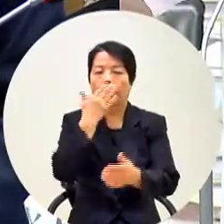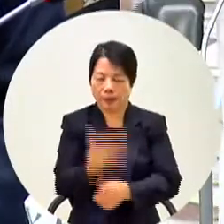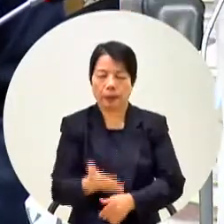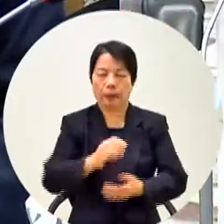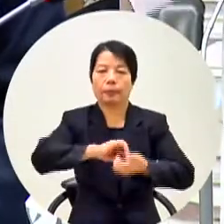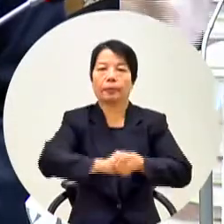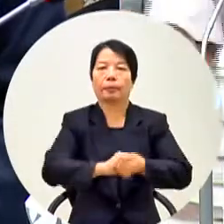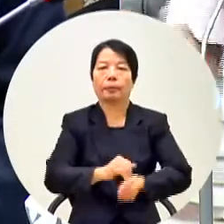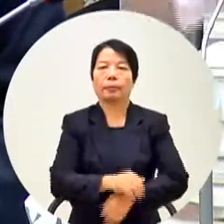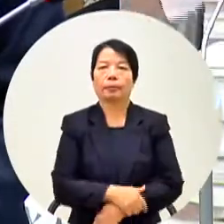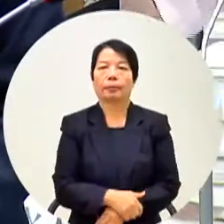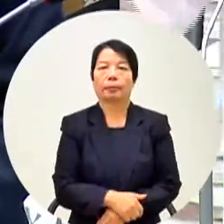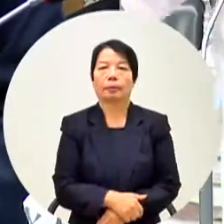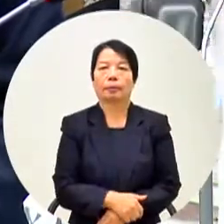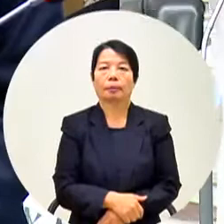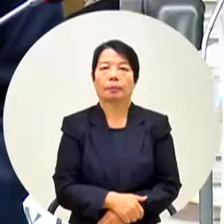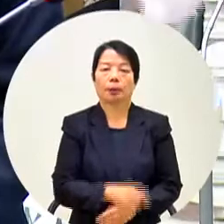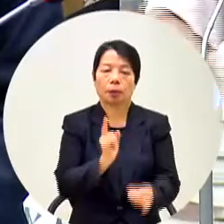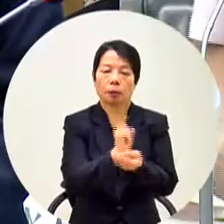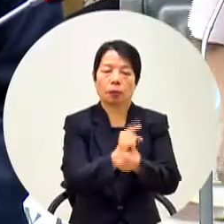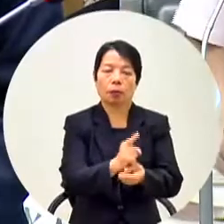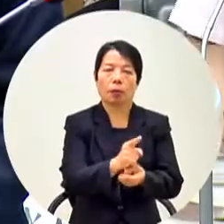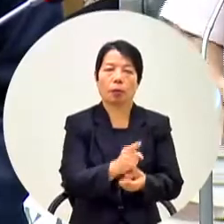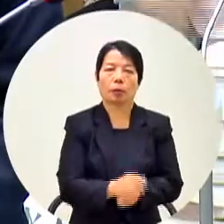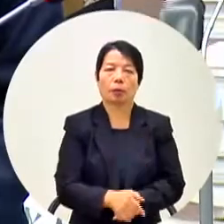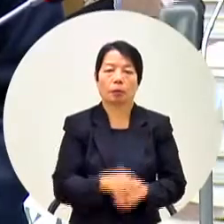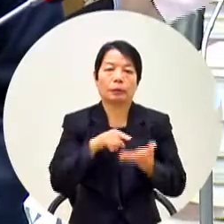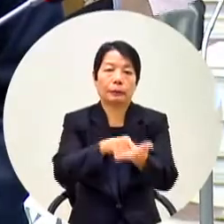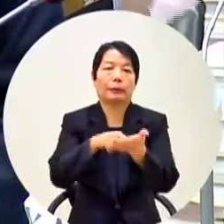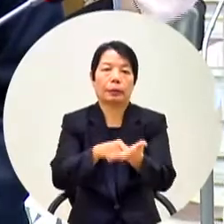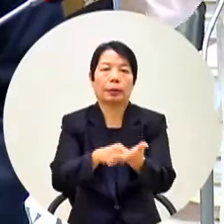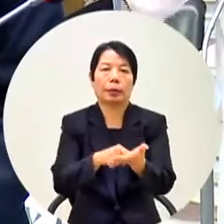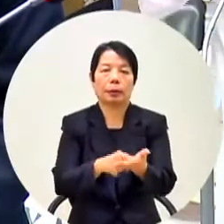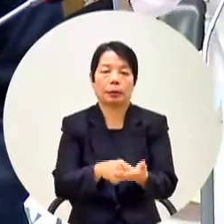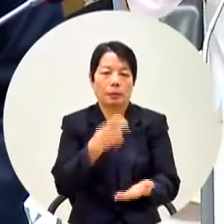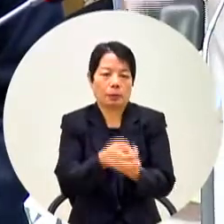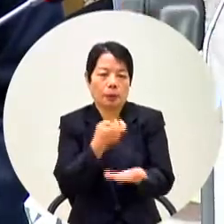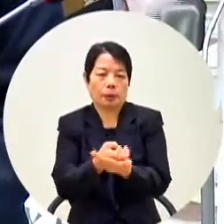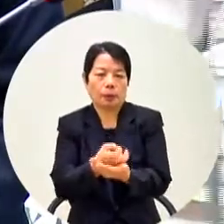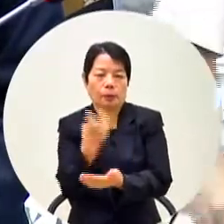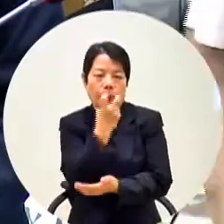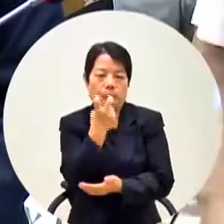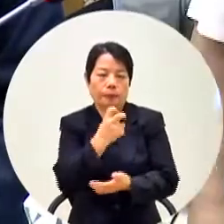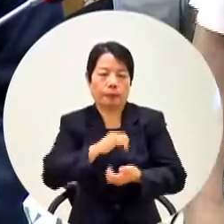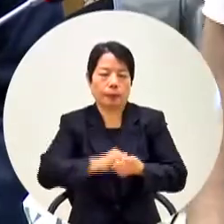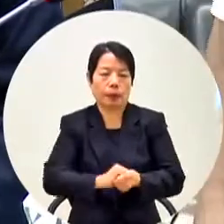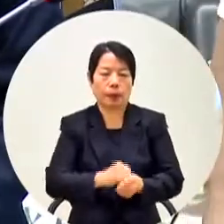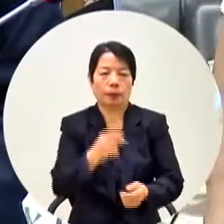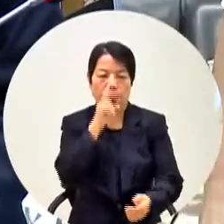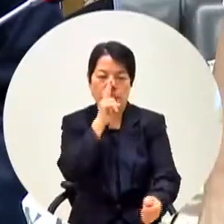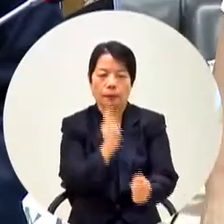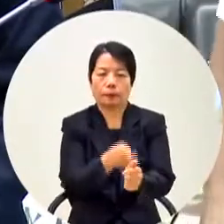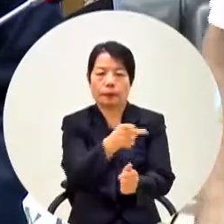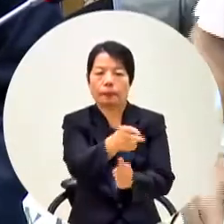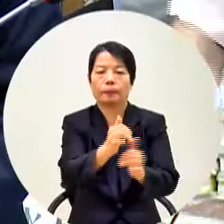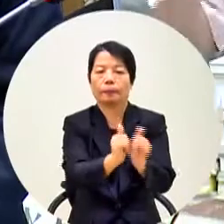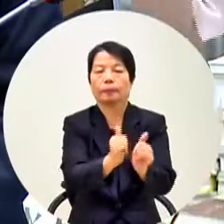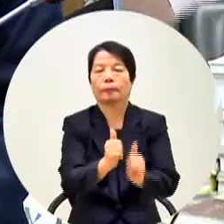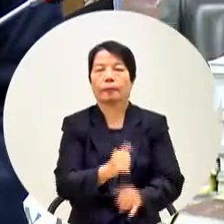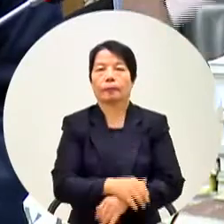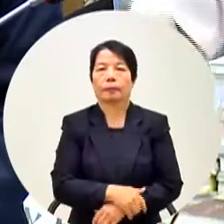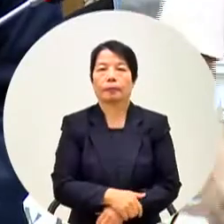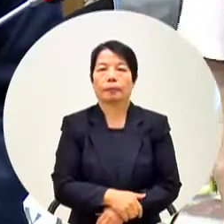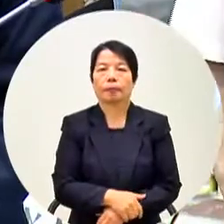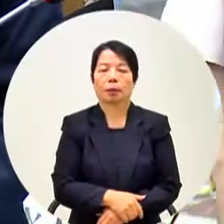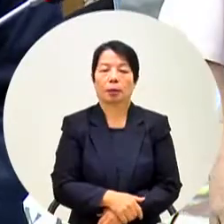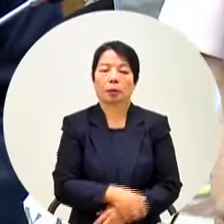从严审核，从严认定，你是在糟蹋咱的百姓呢？什么叫做